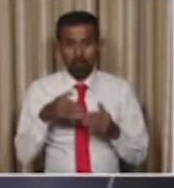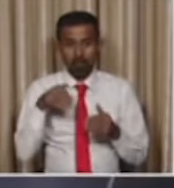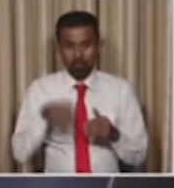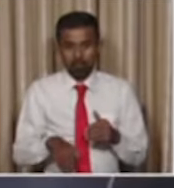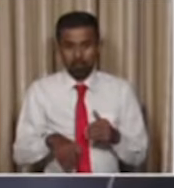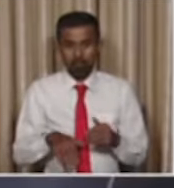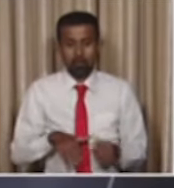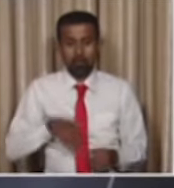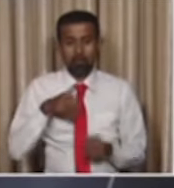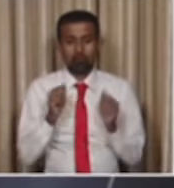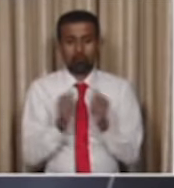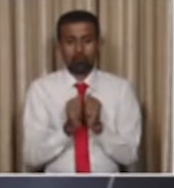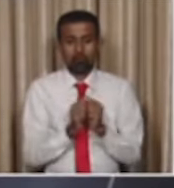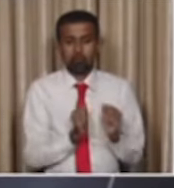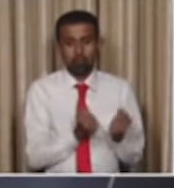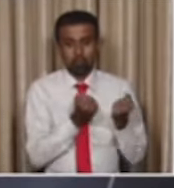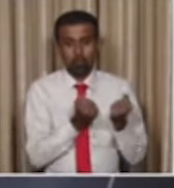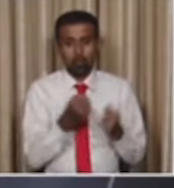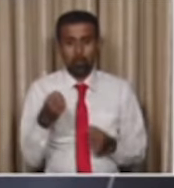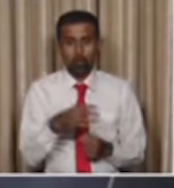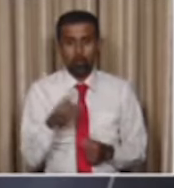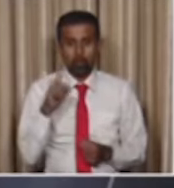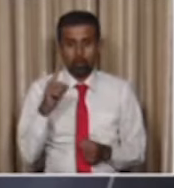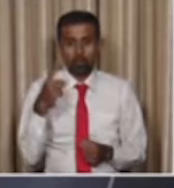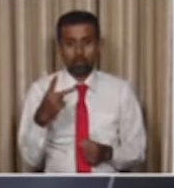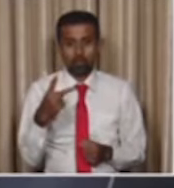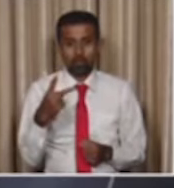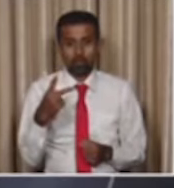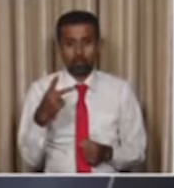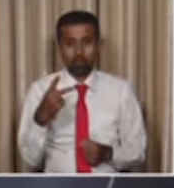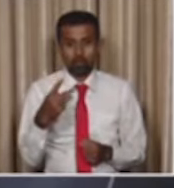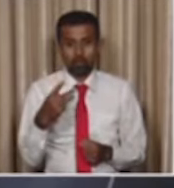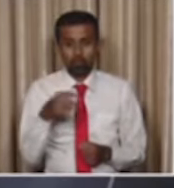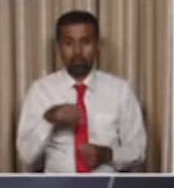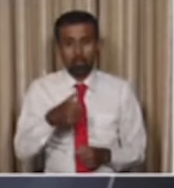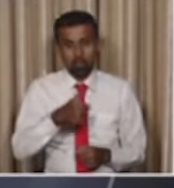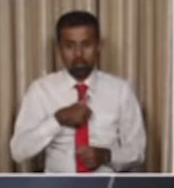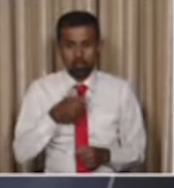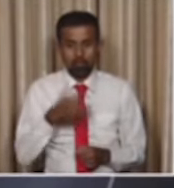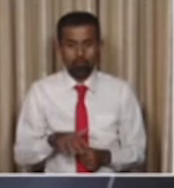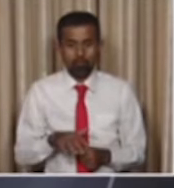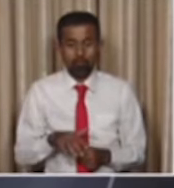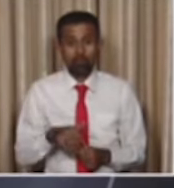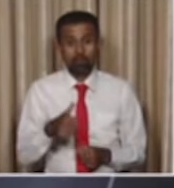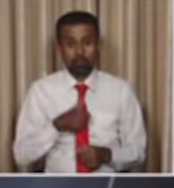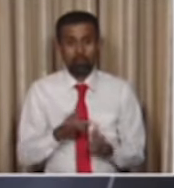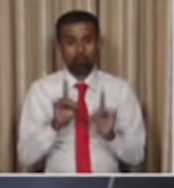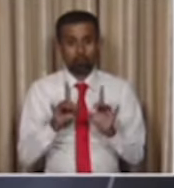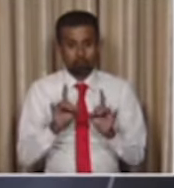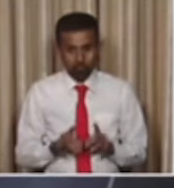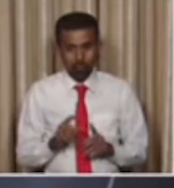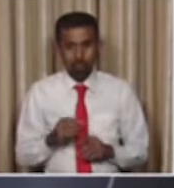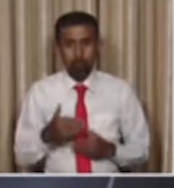අද ප්‍රධාන වැඩමුළු ආරම්භයේදී අංක 1 2 3ට සභාව එකඟ වෙලා තියෙනවා. ඒ එකඟ වීම අනුව තමයි